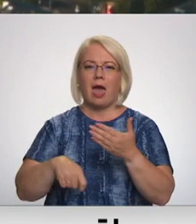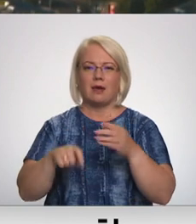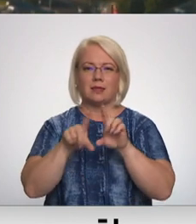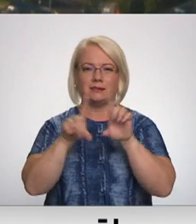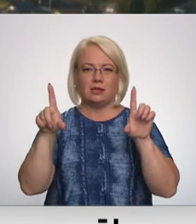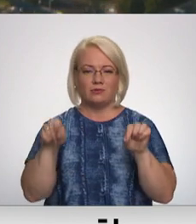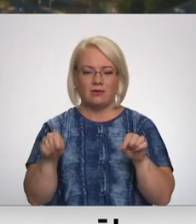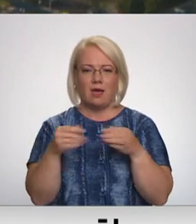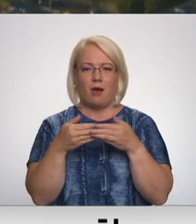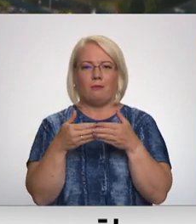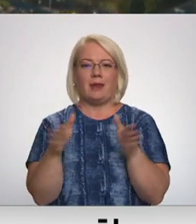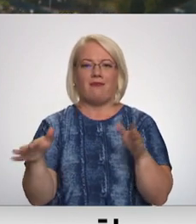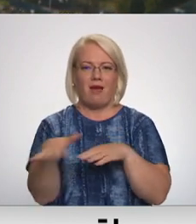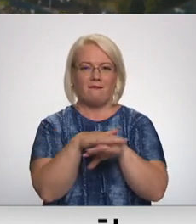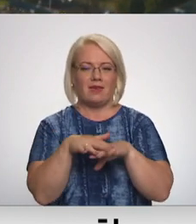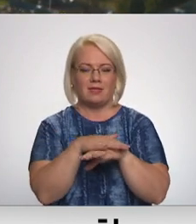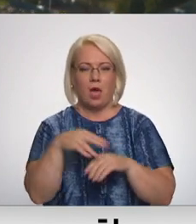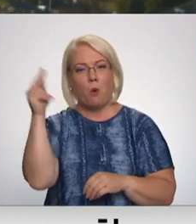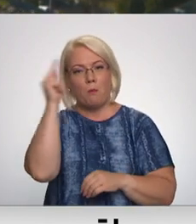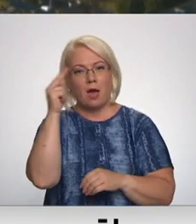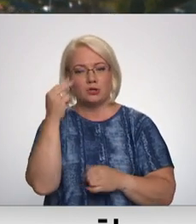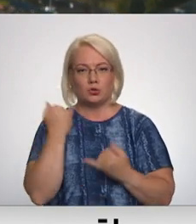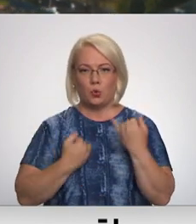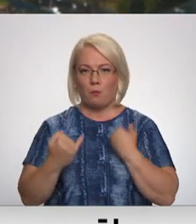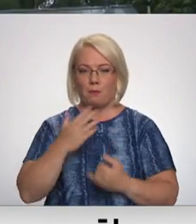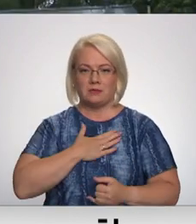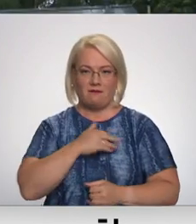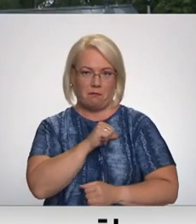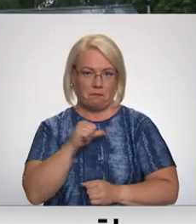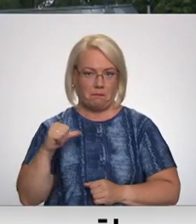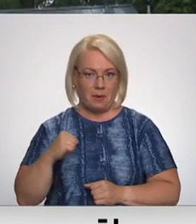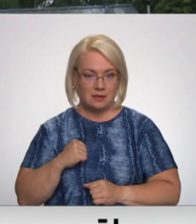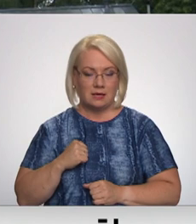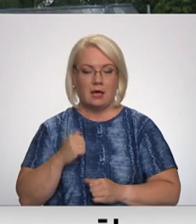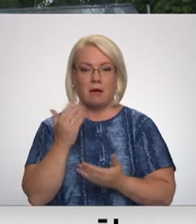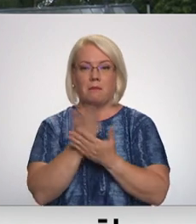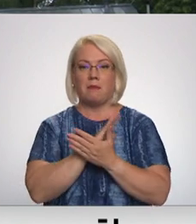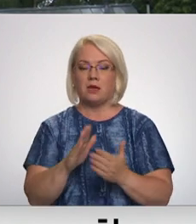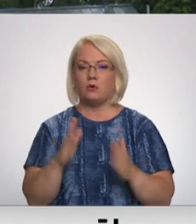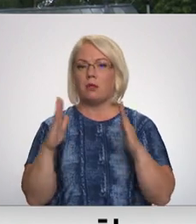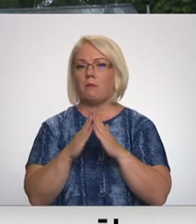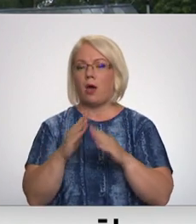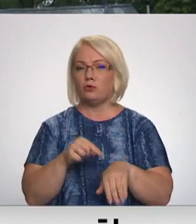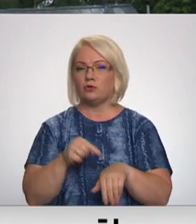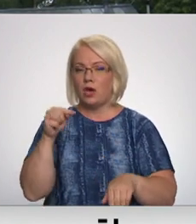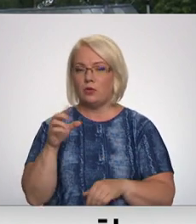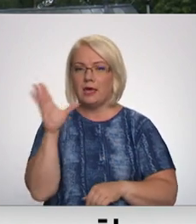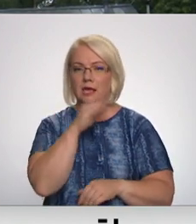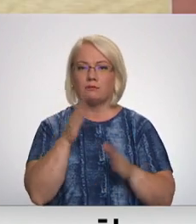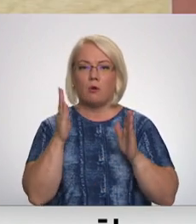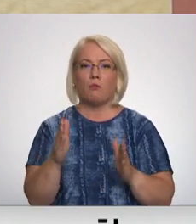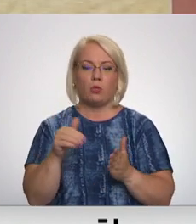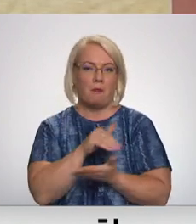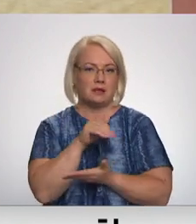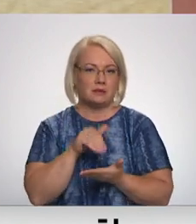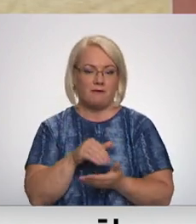nonāk brīvākā vidē un mācās rūpēties par sevi pats. Beidzot, mums ir māju sajūta un iespēja kļūt patstāvīgākiem.